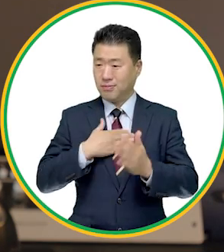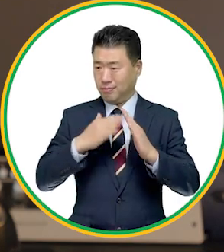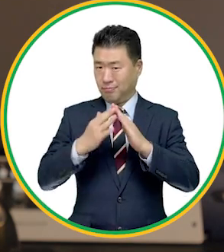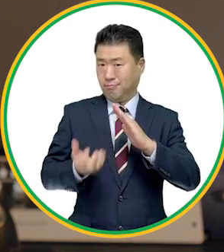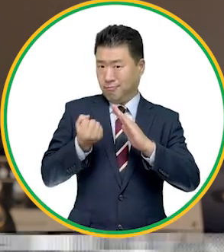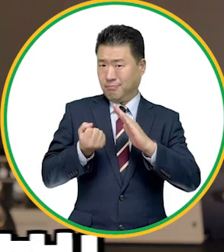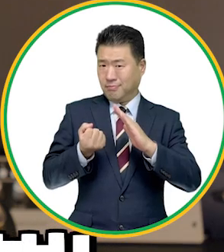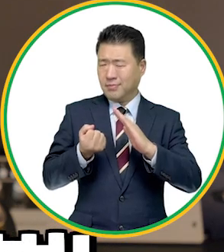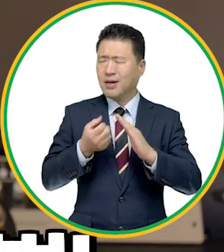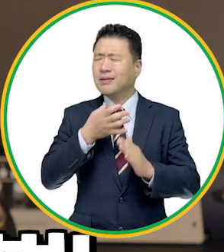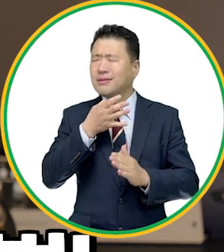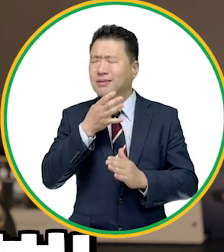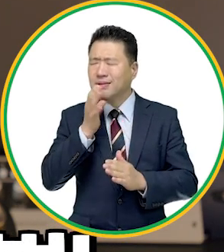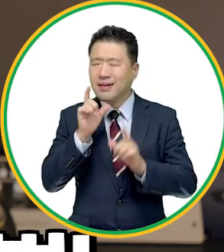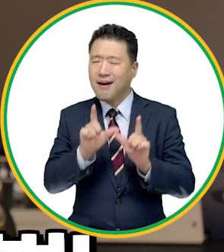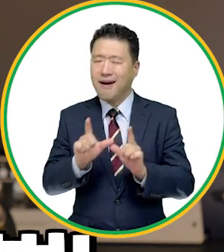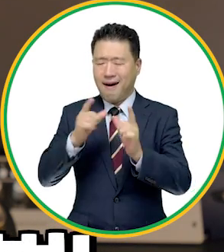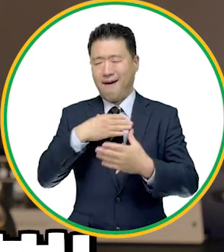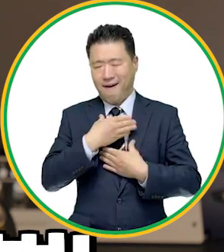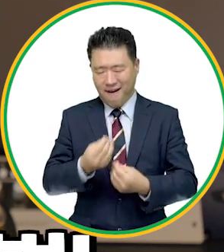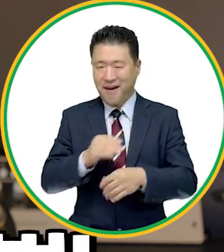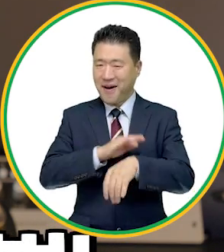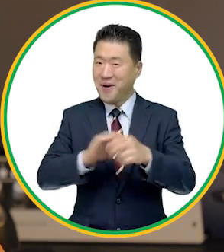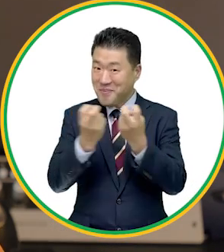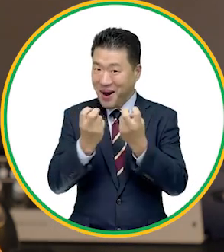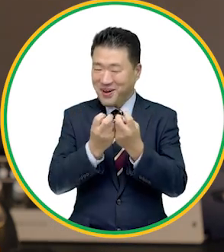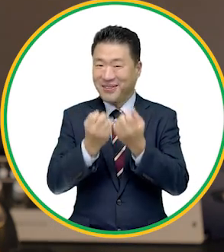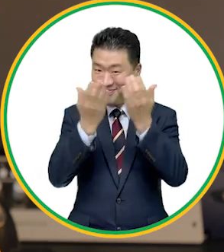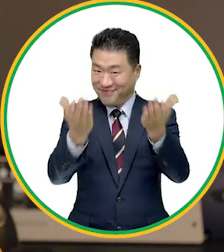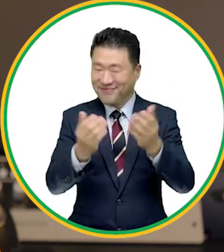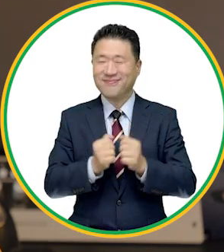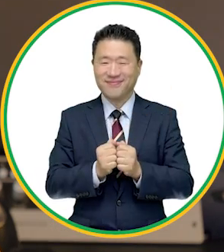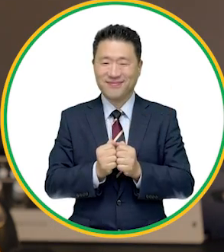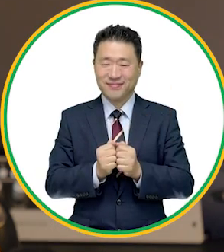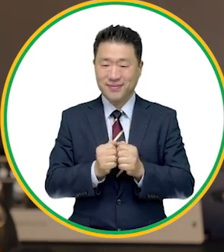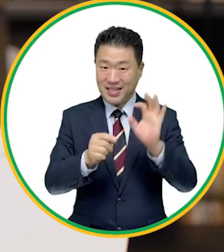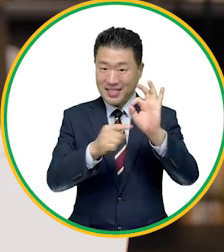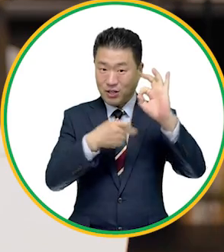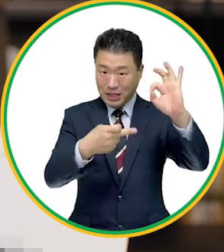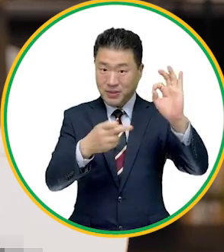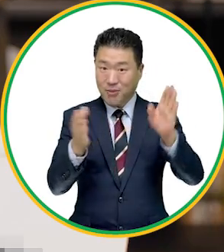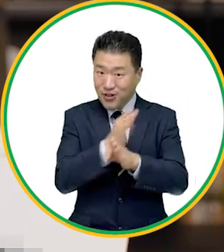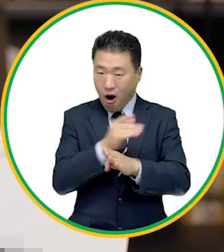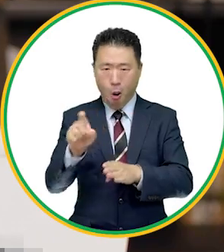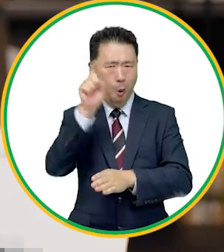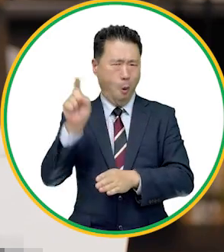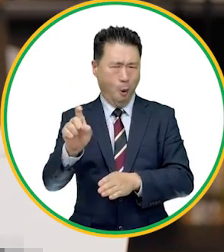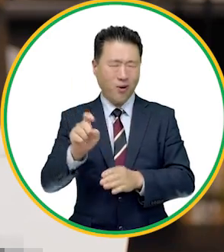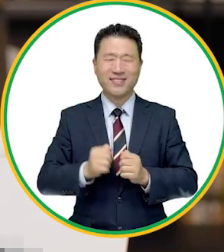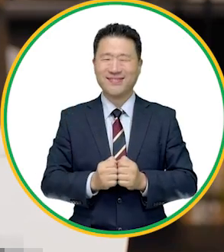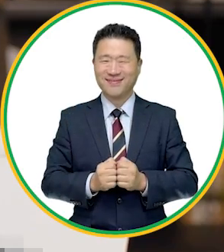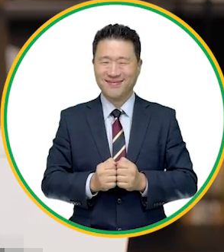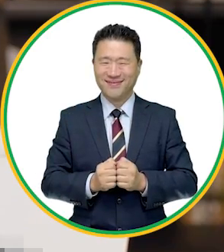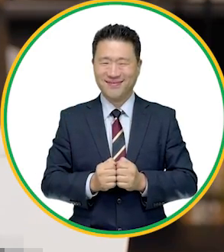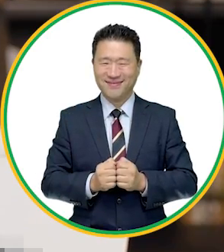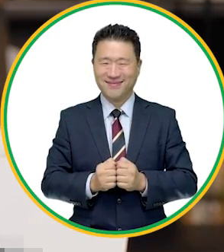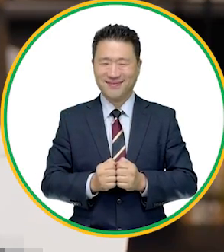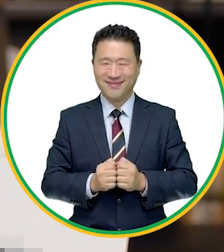소중한 내 집에서 걱정 없이 노후를 지낼 수 있는 방법, 저 주디가 알려드릴게요. 10월 12일부터